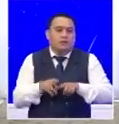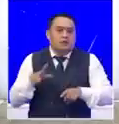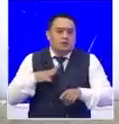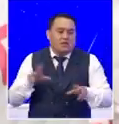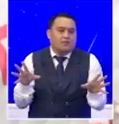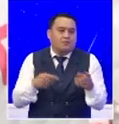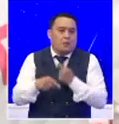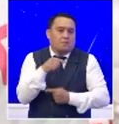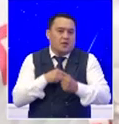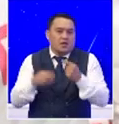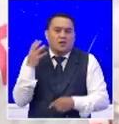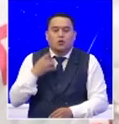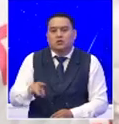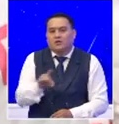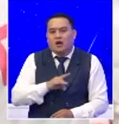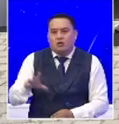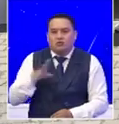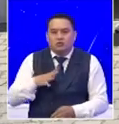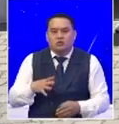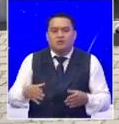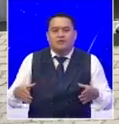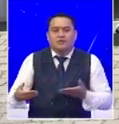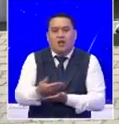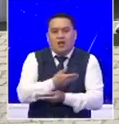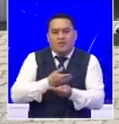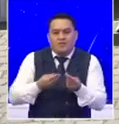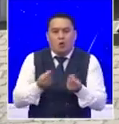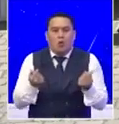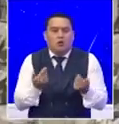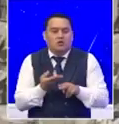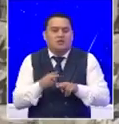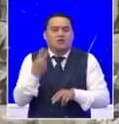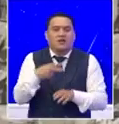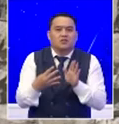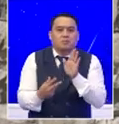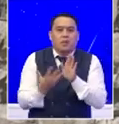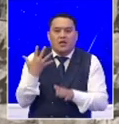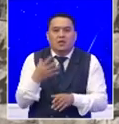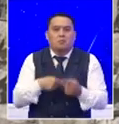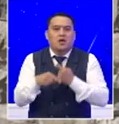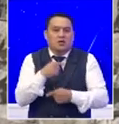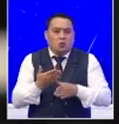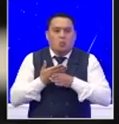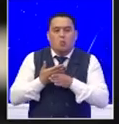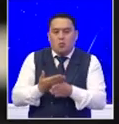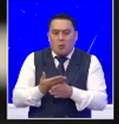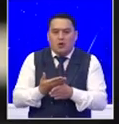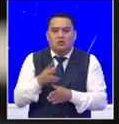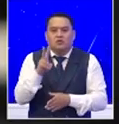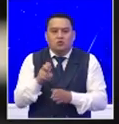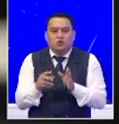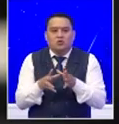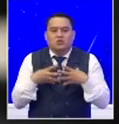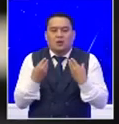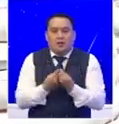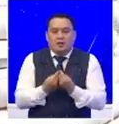придерживаются предприниматели Кирбулакского района. Собрав средства, инициативная группа из 25 бизнесменов решила оказать помощь 200 семьям